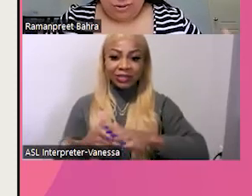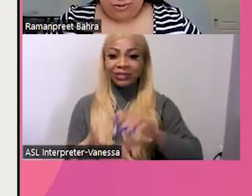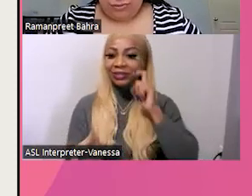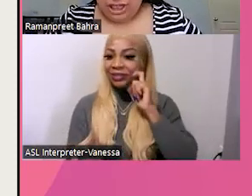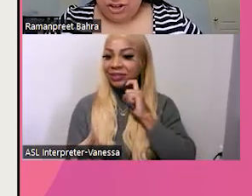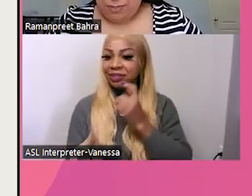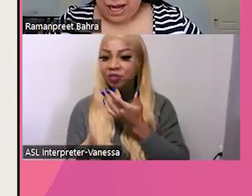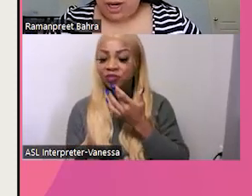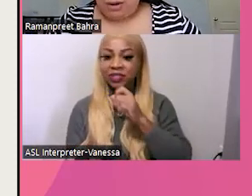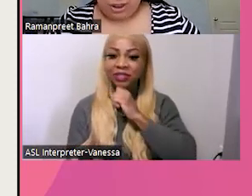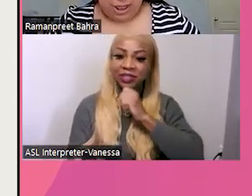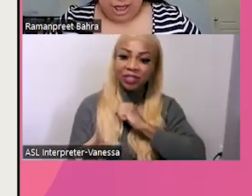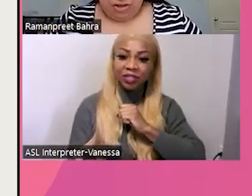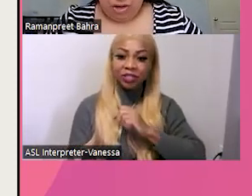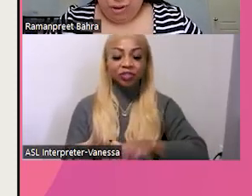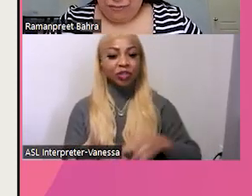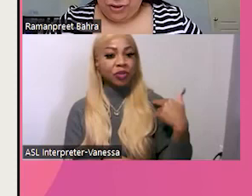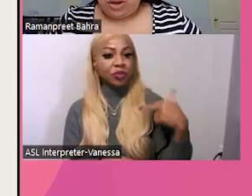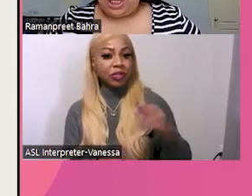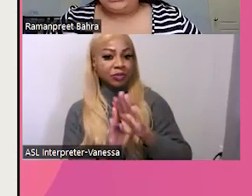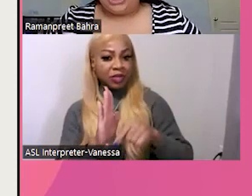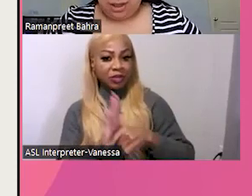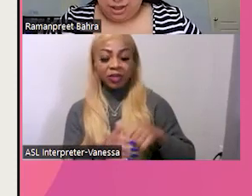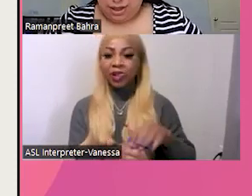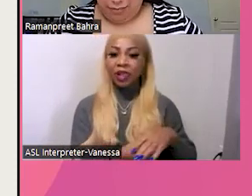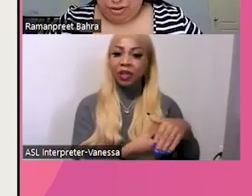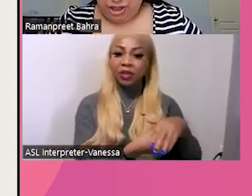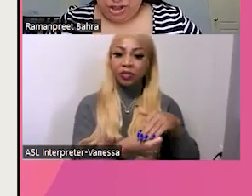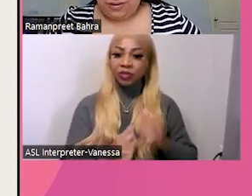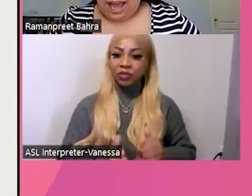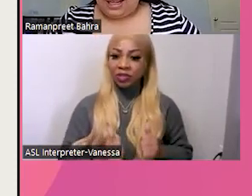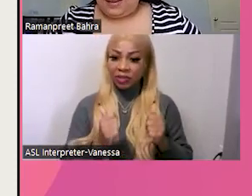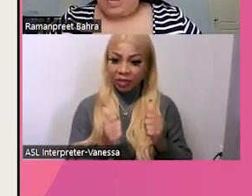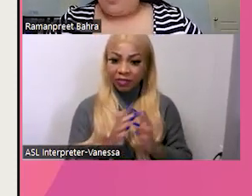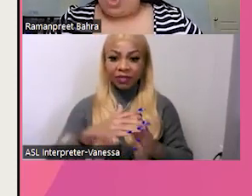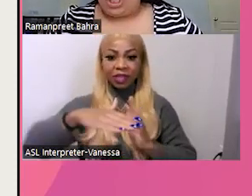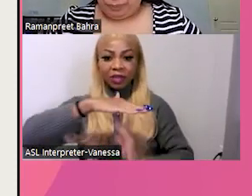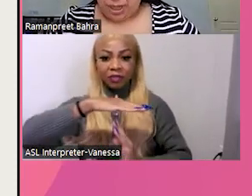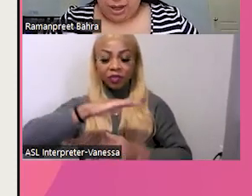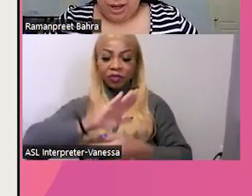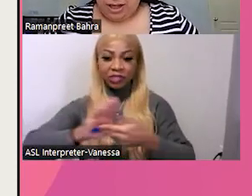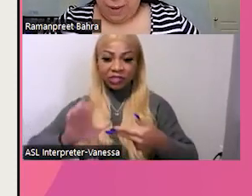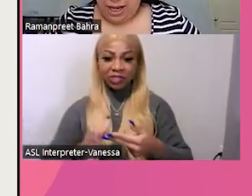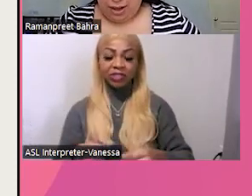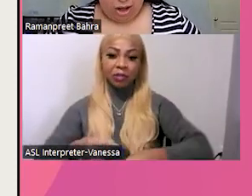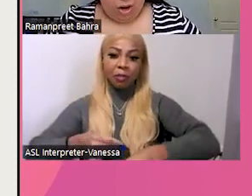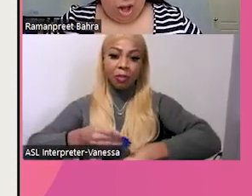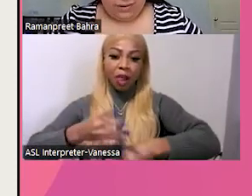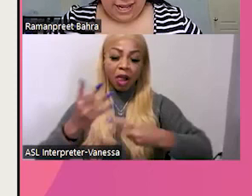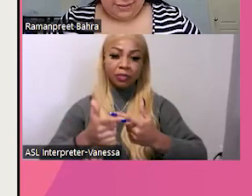race, de classe, de genre, de sexualité, d'antécédents religieux, de statut d'immigration et